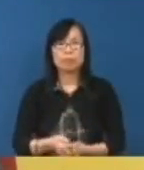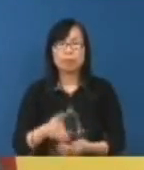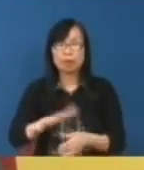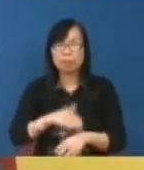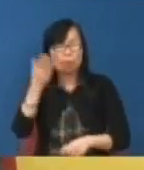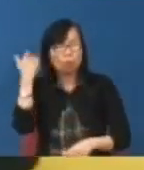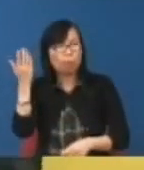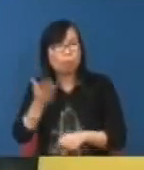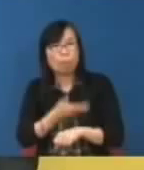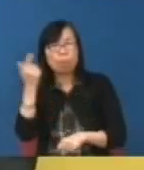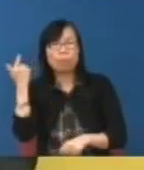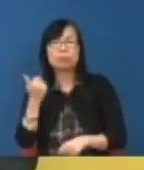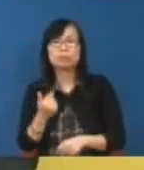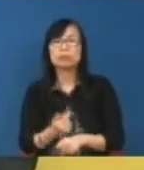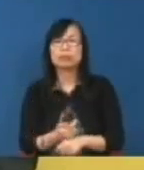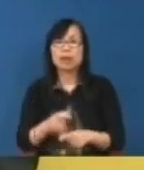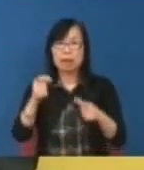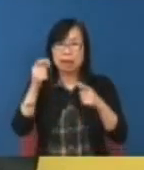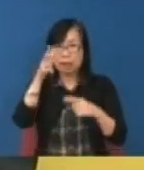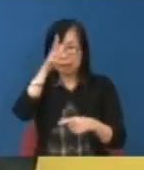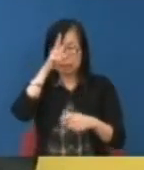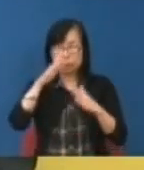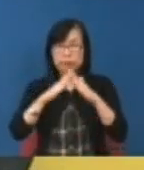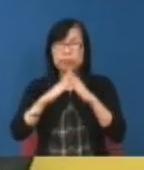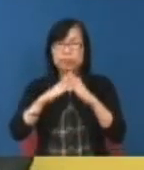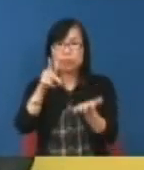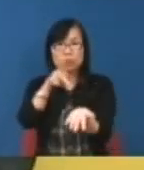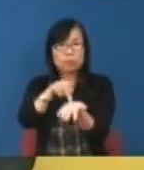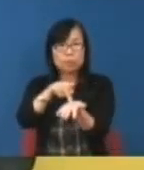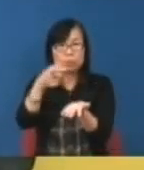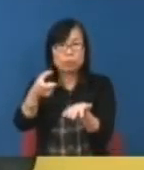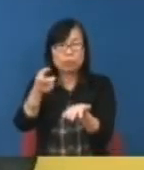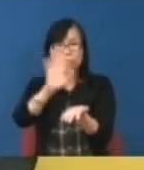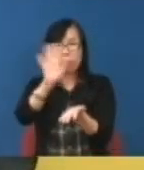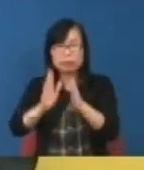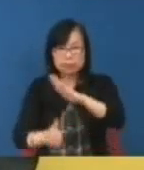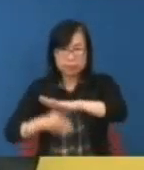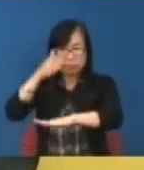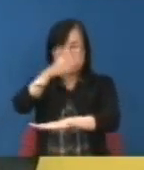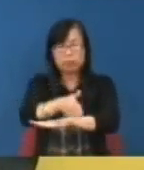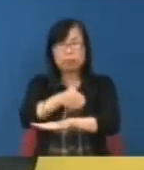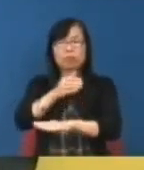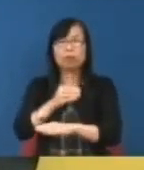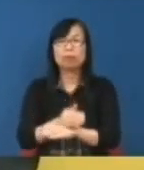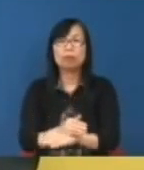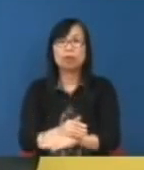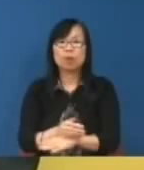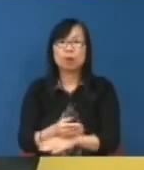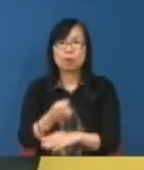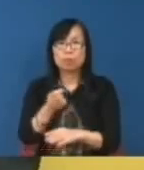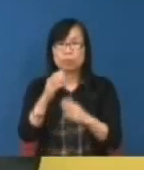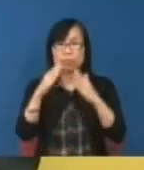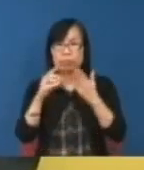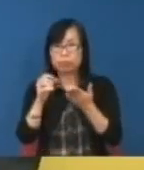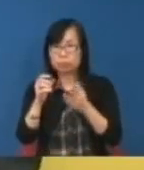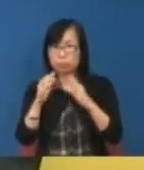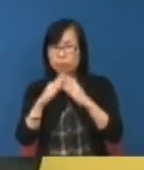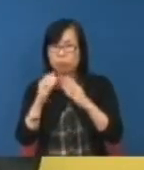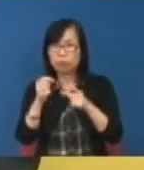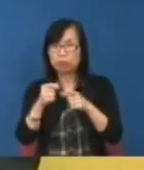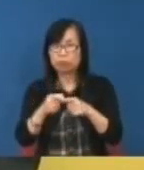係話，即係呢個公屋租金係唔能夠超過公屋居民嘅入息中位數嘅十分之